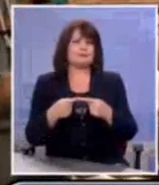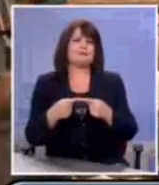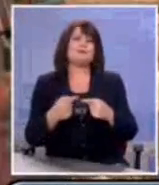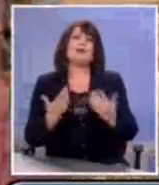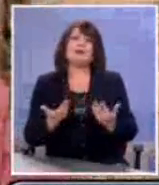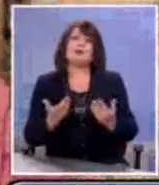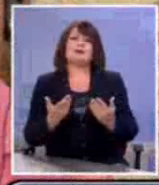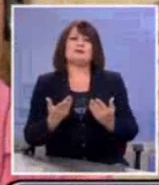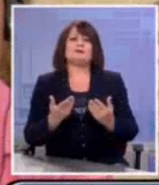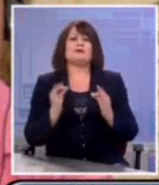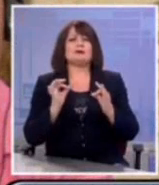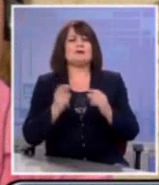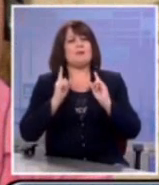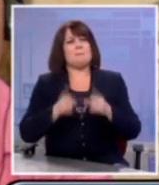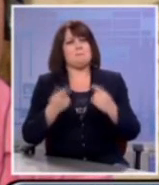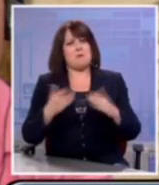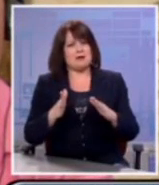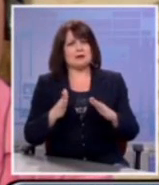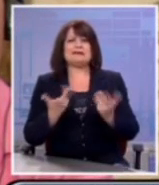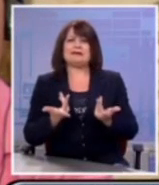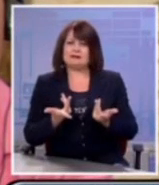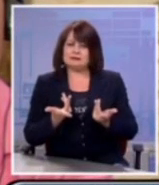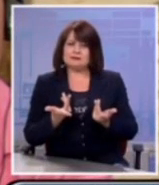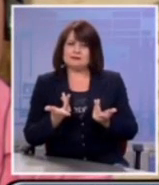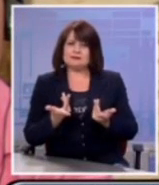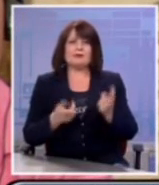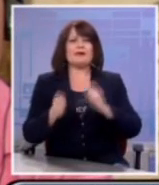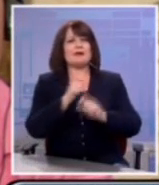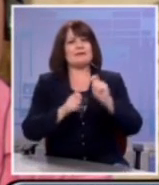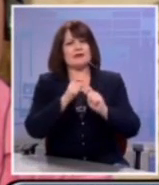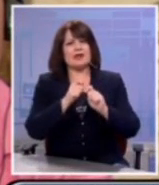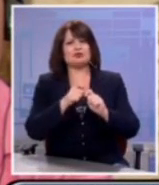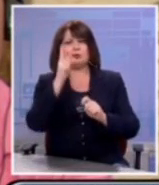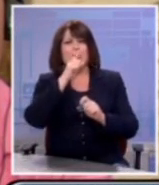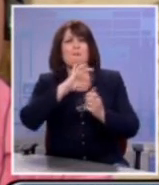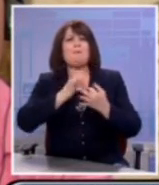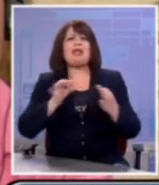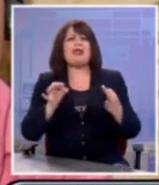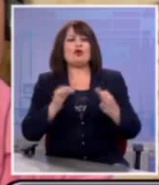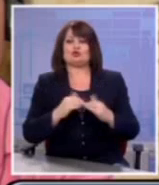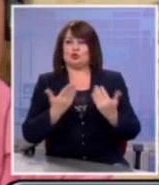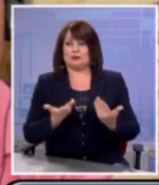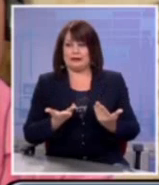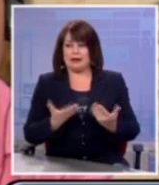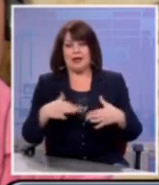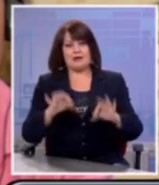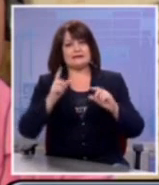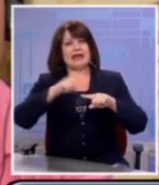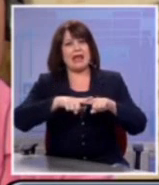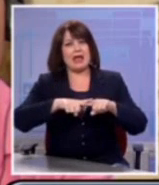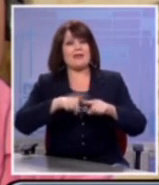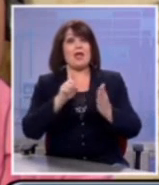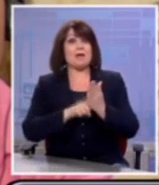και έτσι αποφασίστηκε να δημιουργηθεί αυτός ο μύθος ότι δηλαδή καταρχάς η Ελλάδα έπρεπε